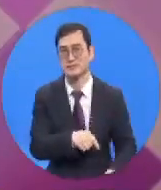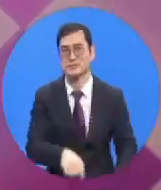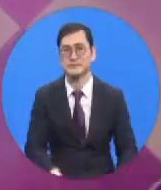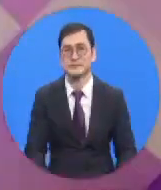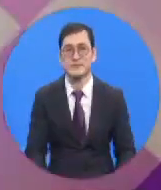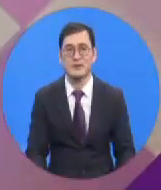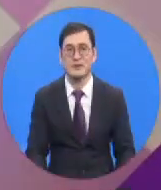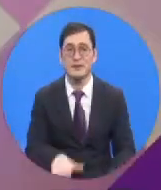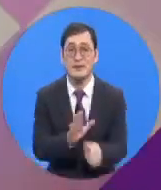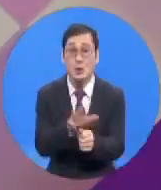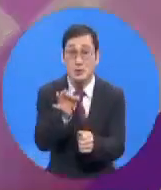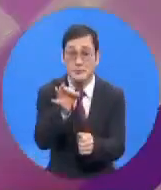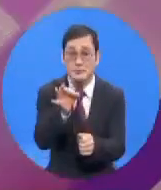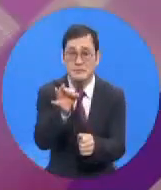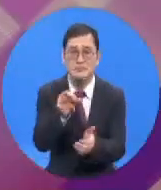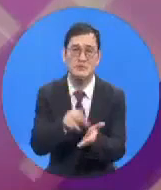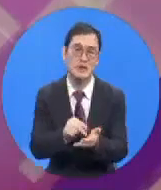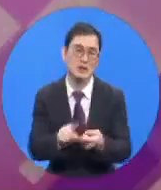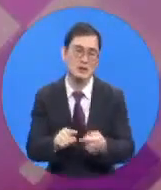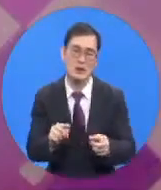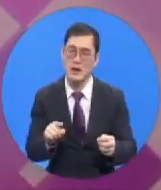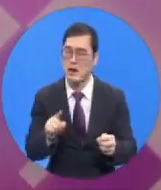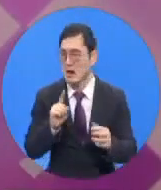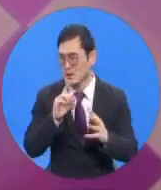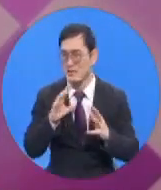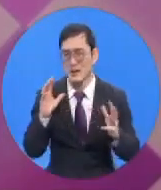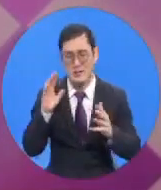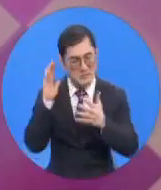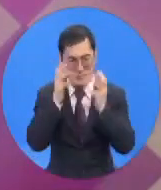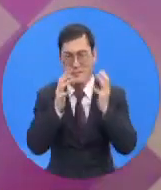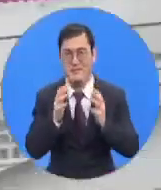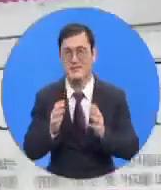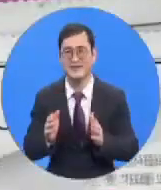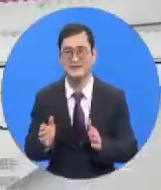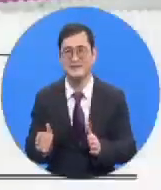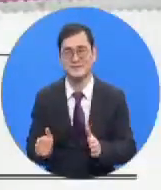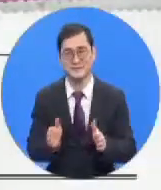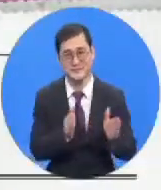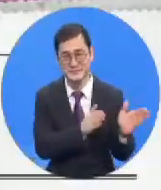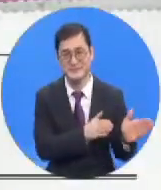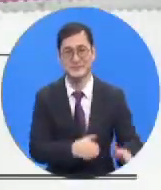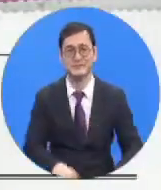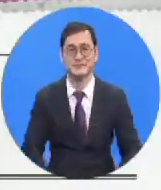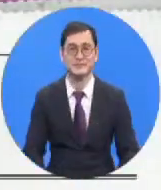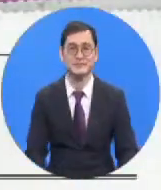문제 참 뜨거운 화두입니다. 그럼 저희가 준비한 마지막 네 번째 이슈로 가겠습니다.